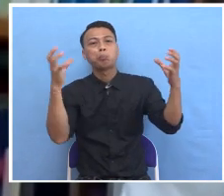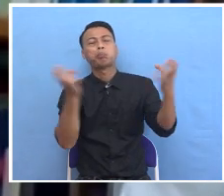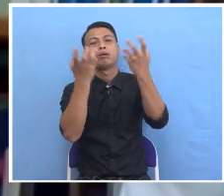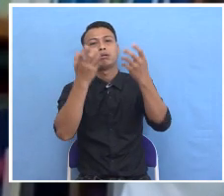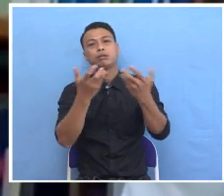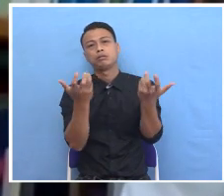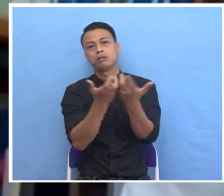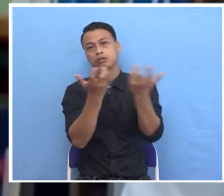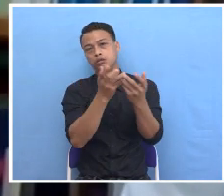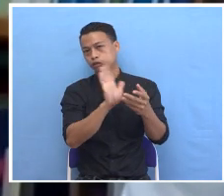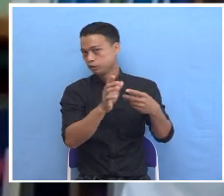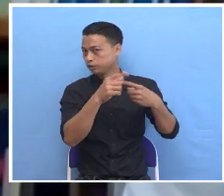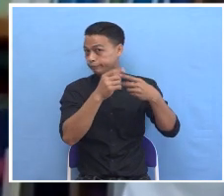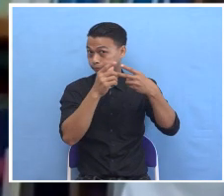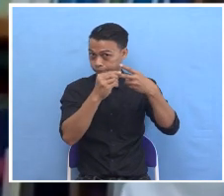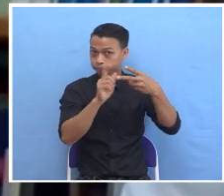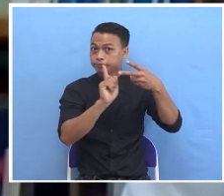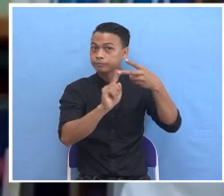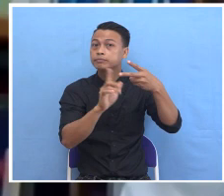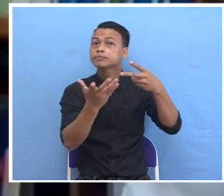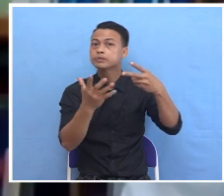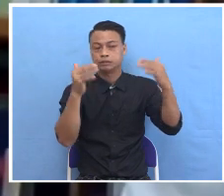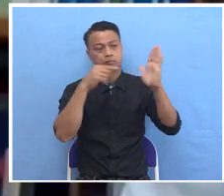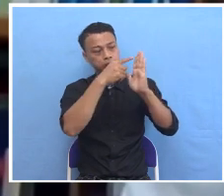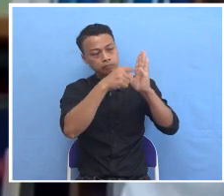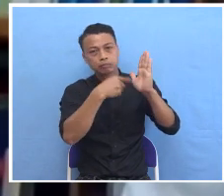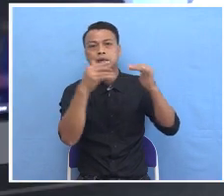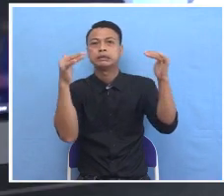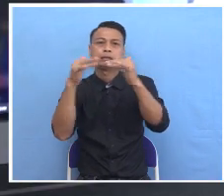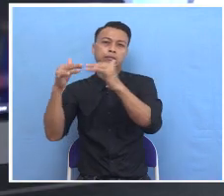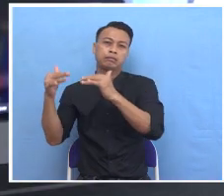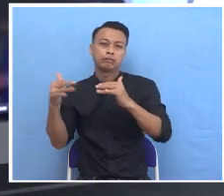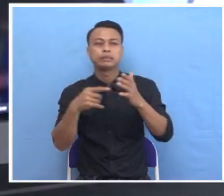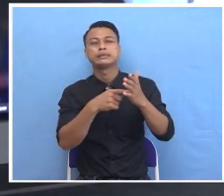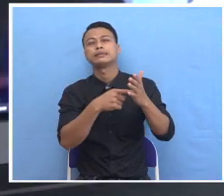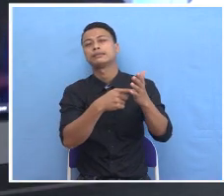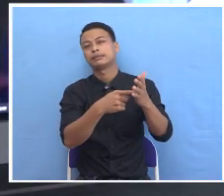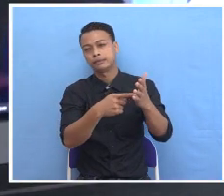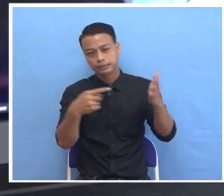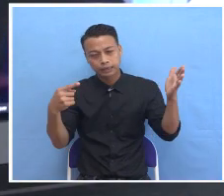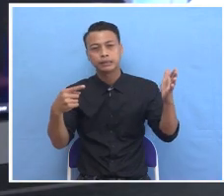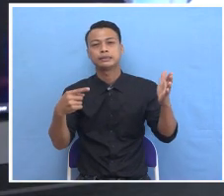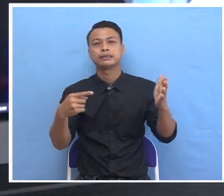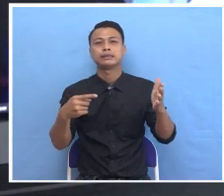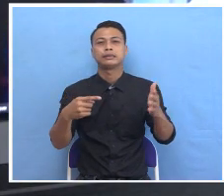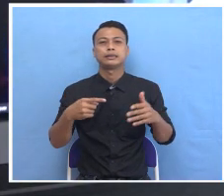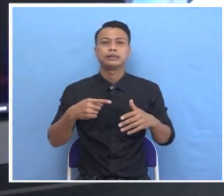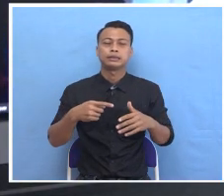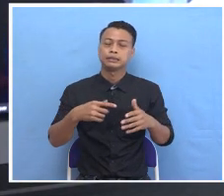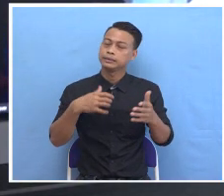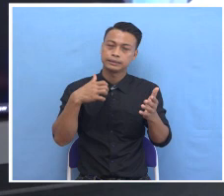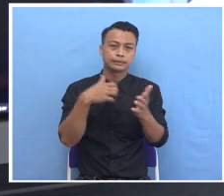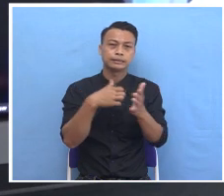စ်ပြည်ဝင်စစ်ဒါရှင်လေးဆက်အနာရှင်စစ်တက်ဆိုးရှင်လေးဒါဒုတိယအချက်နံပါတ်3ကတော့ great power ရှင်ပြို